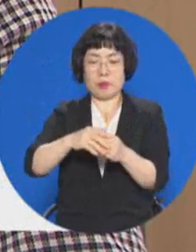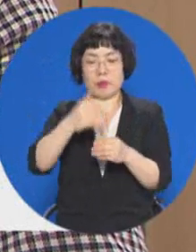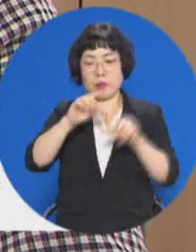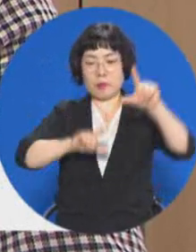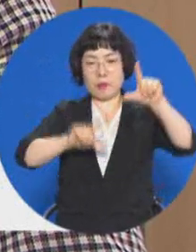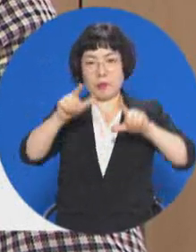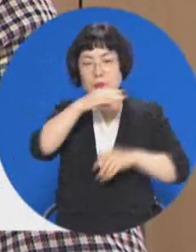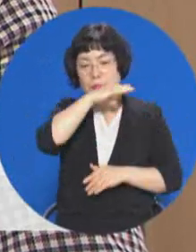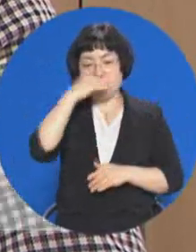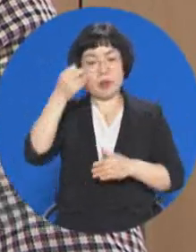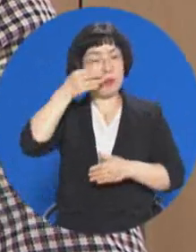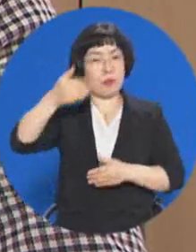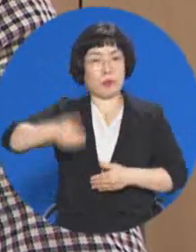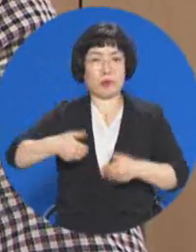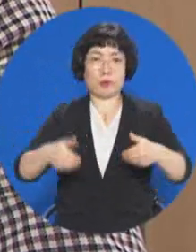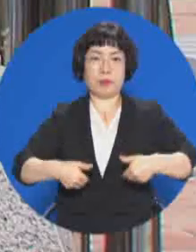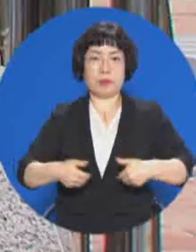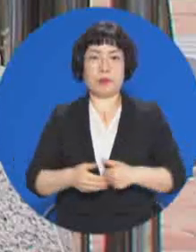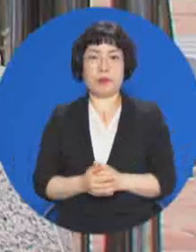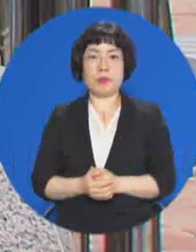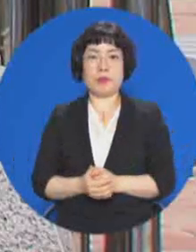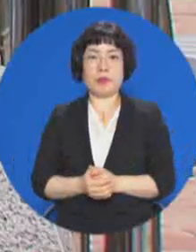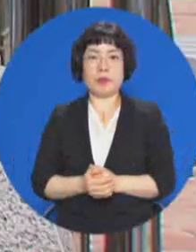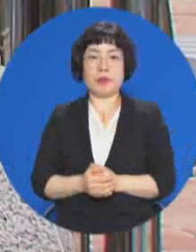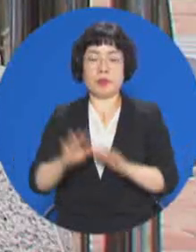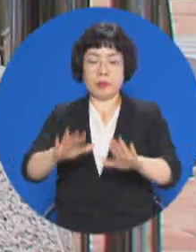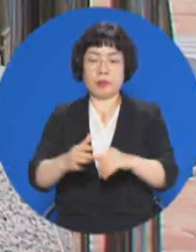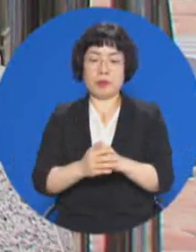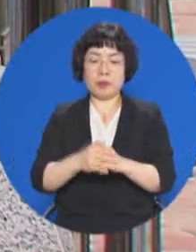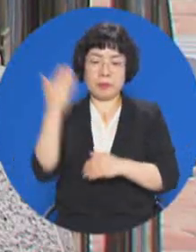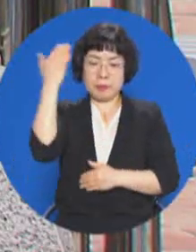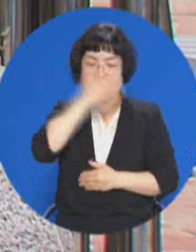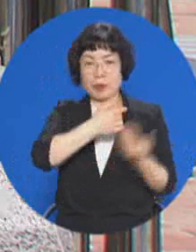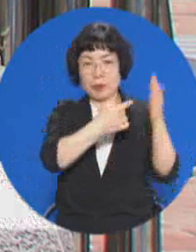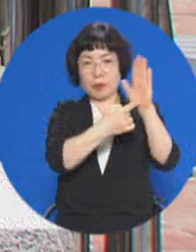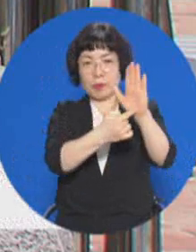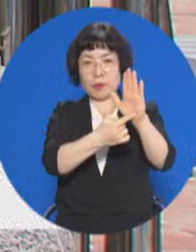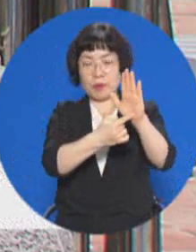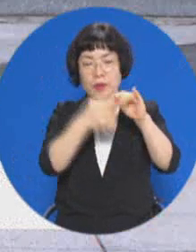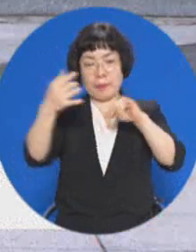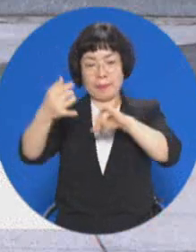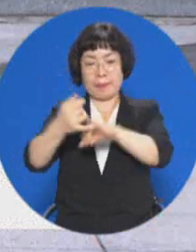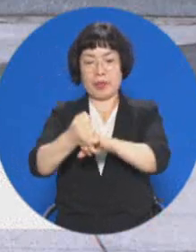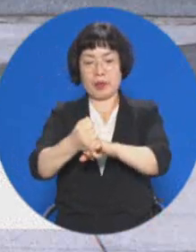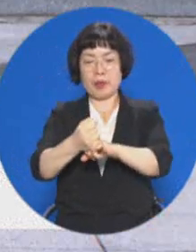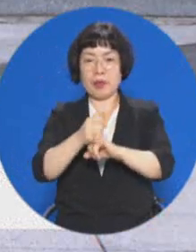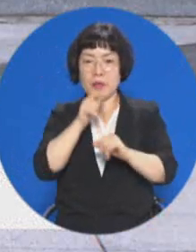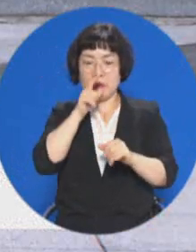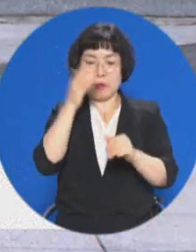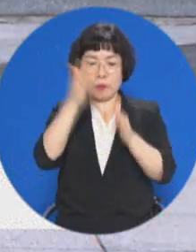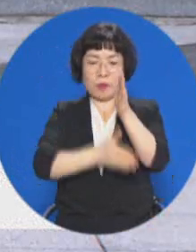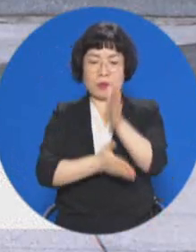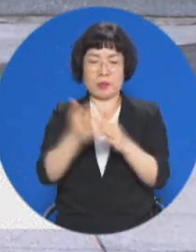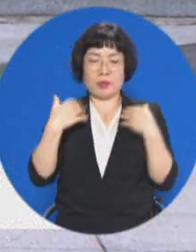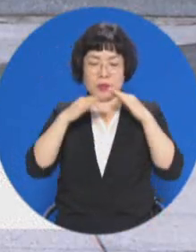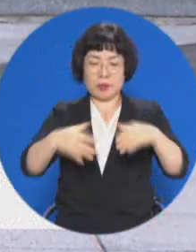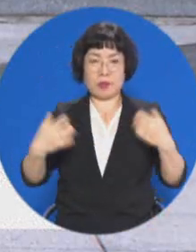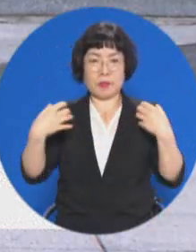바람직한 태도라고 생각합니다. 이번만큼은 투명한 공개를 거듭 약속했던 광양시와